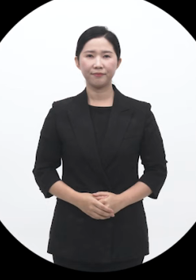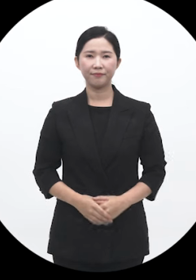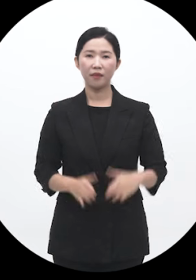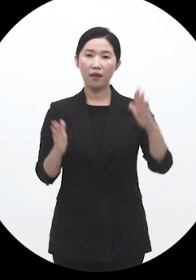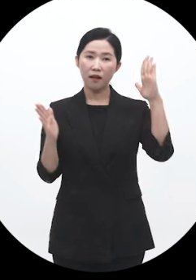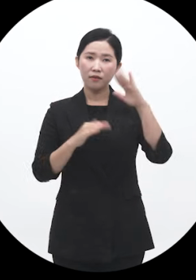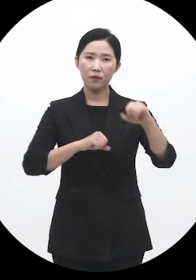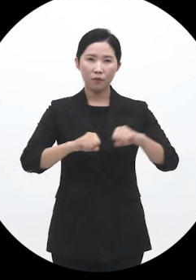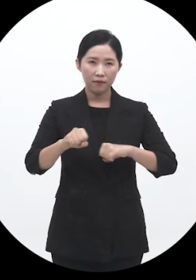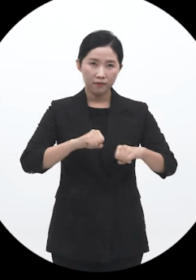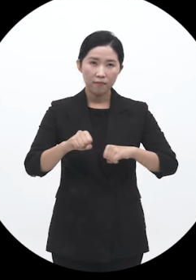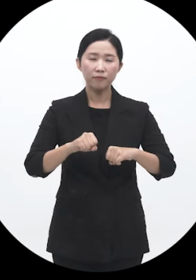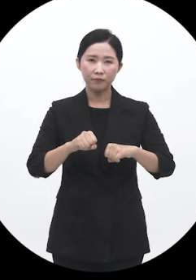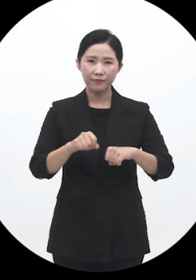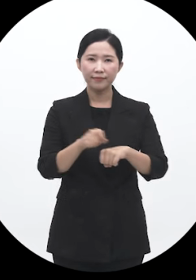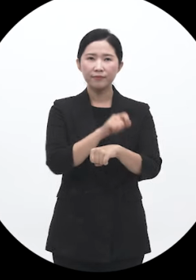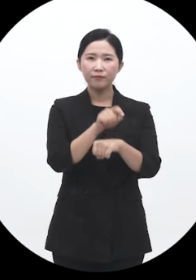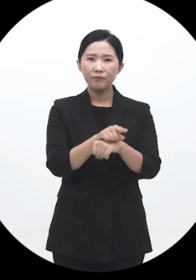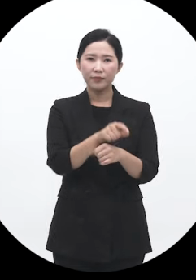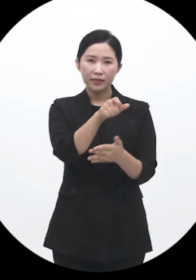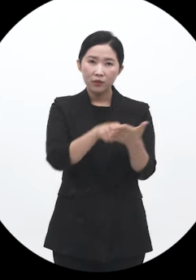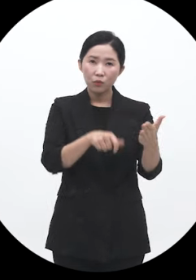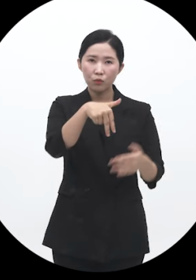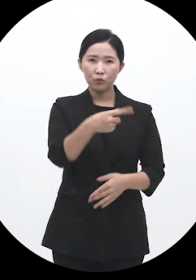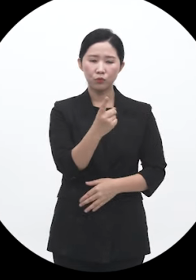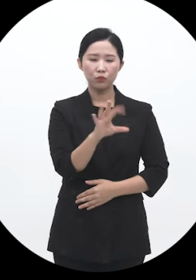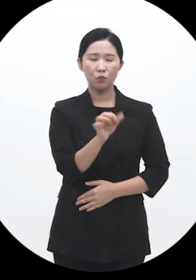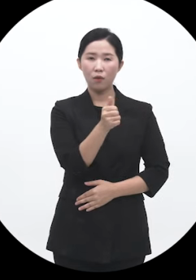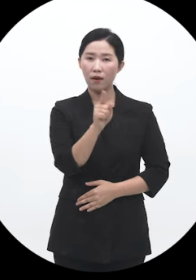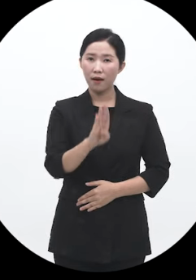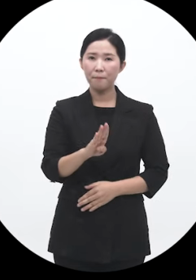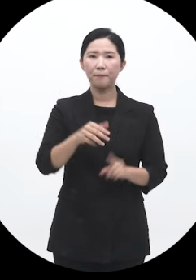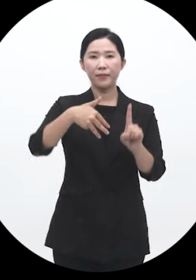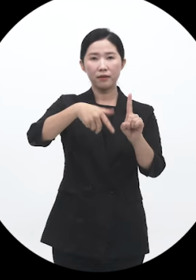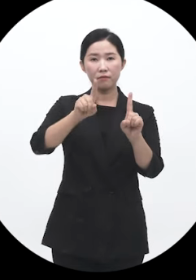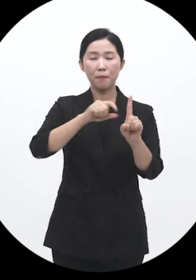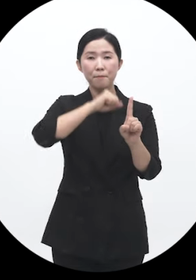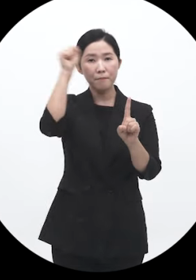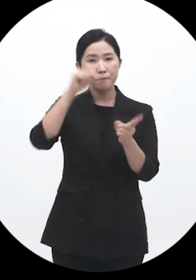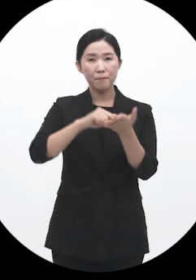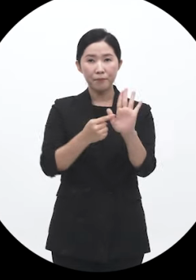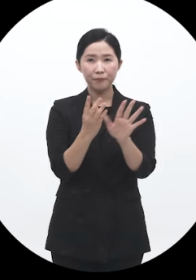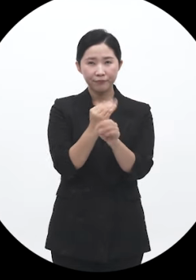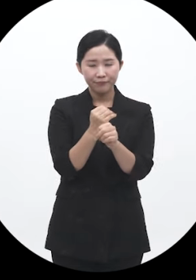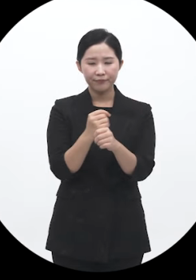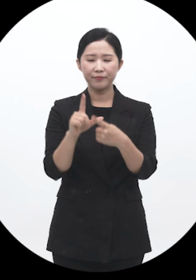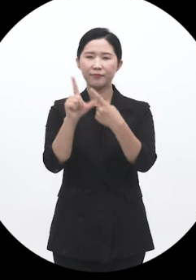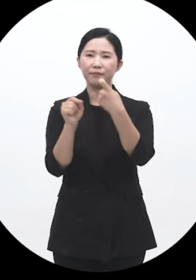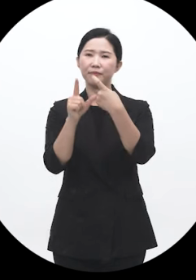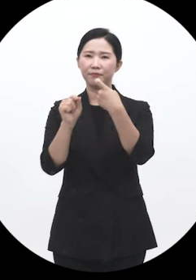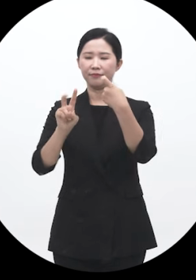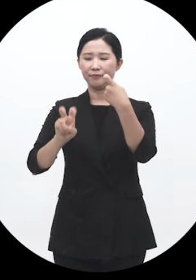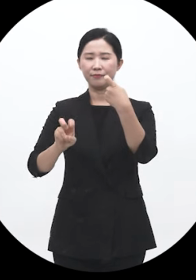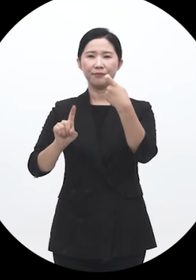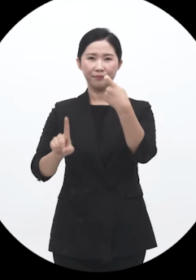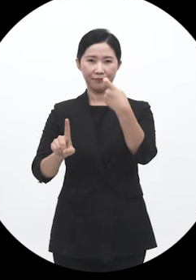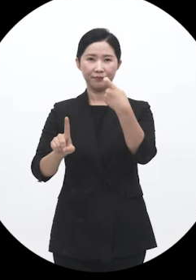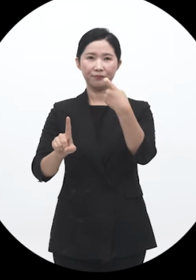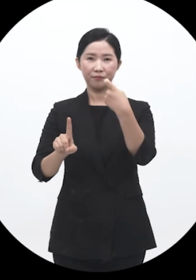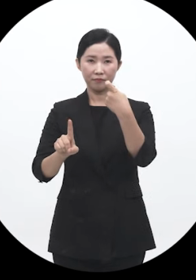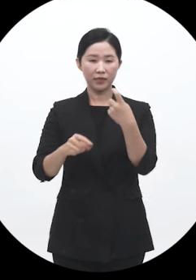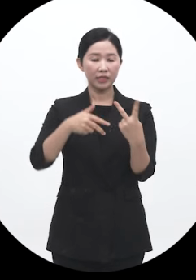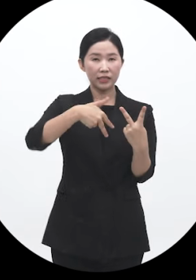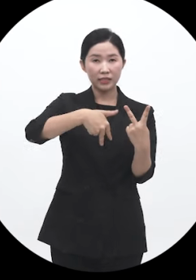학생부 종합전형 1단계 합격자 발표일은 11월 21일이고 1단계 합격자를